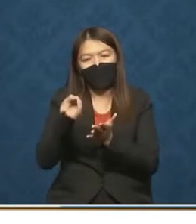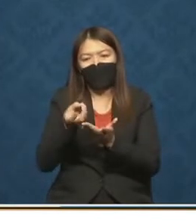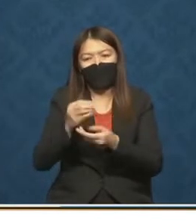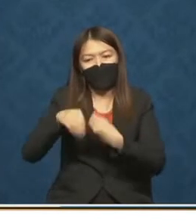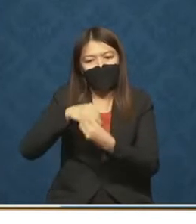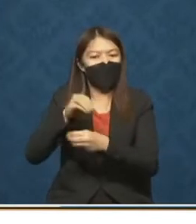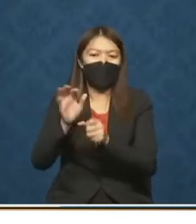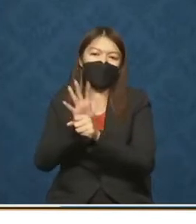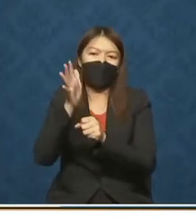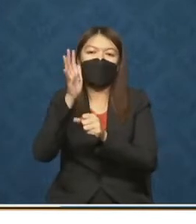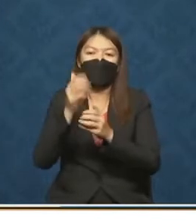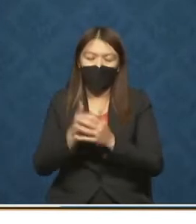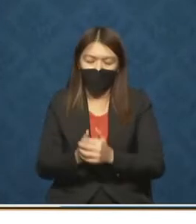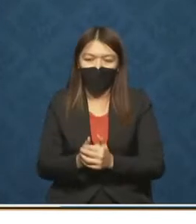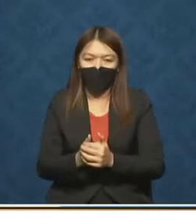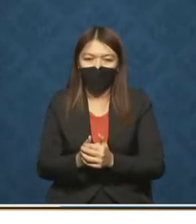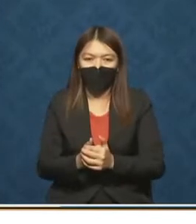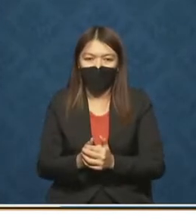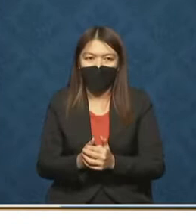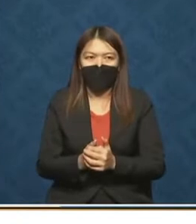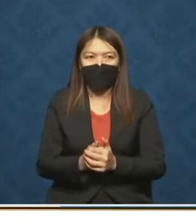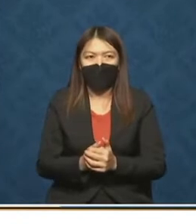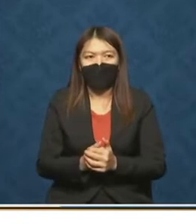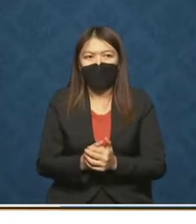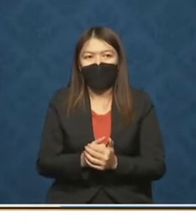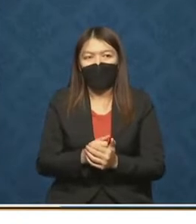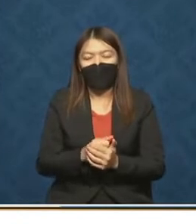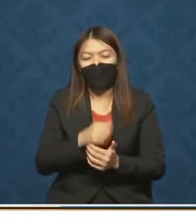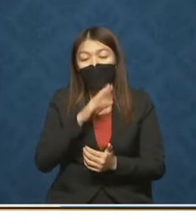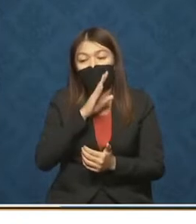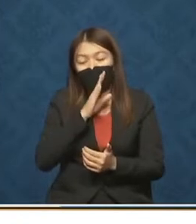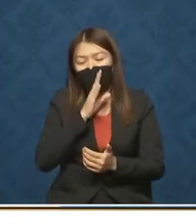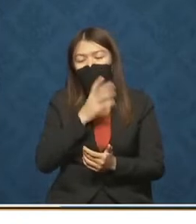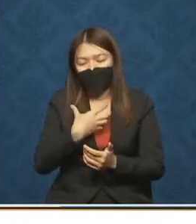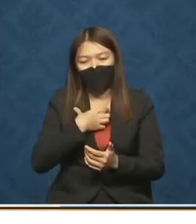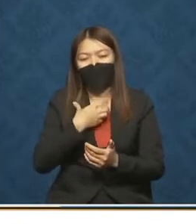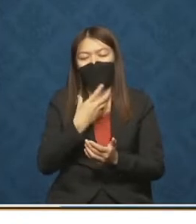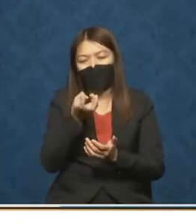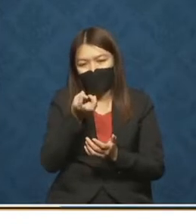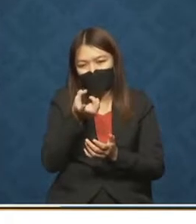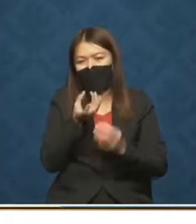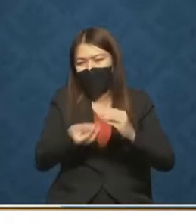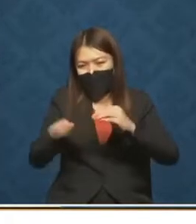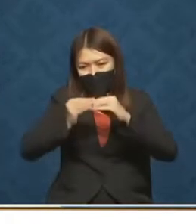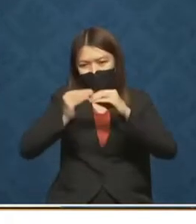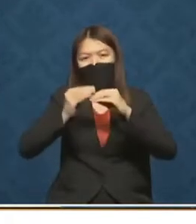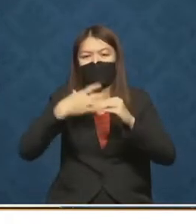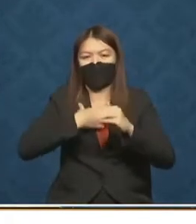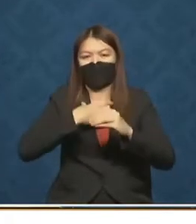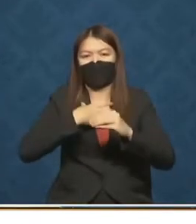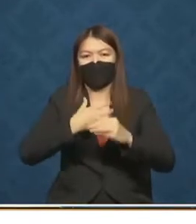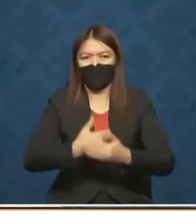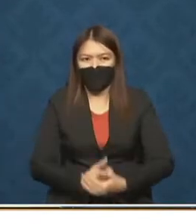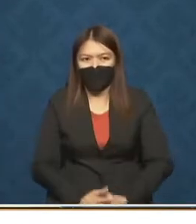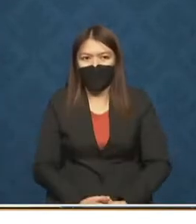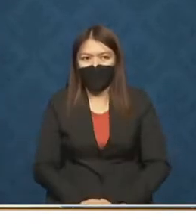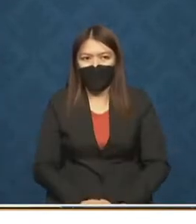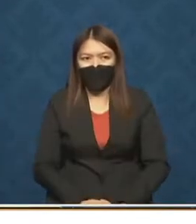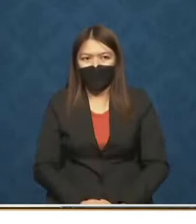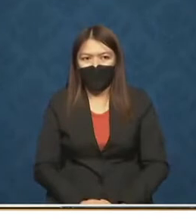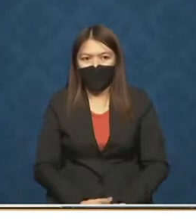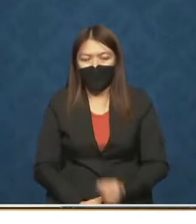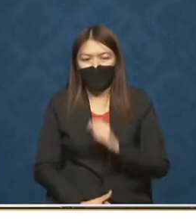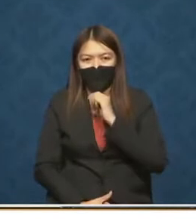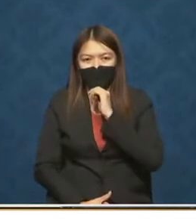ลค่ะขอคลป